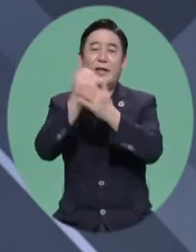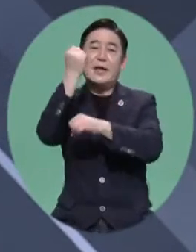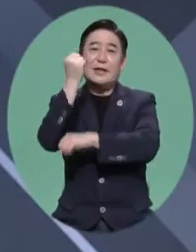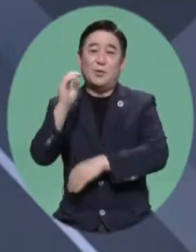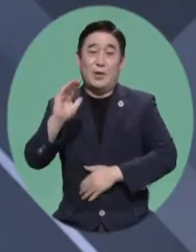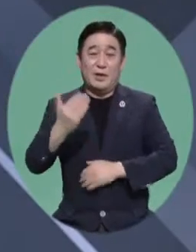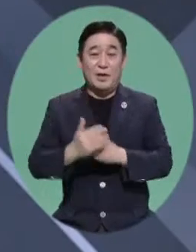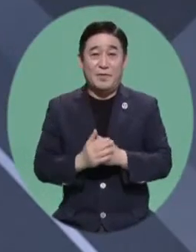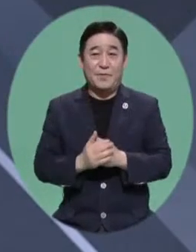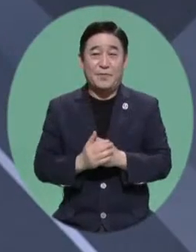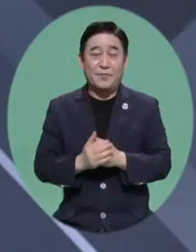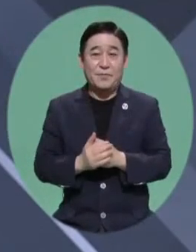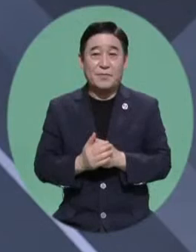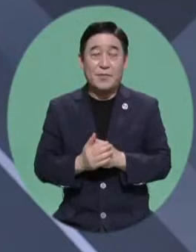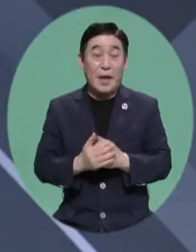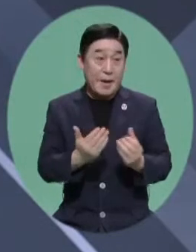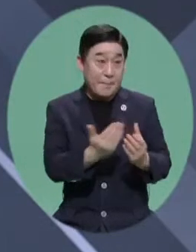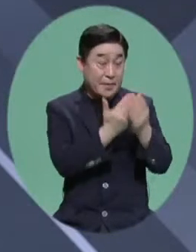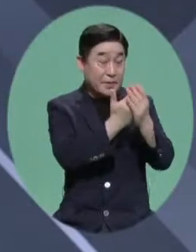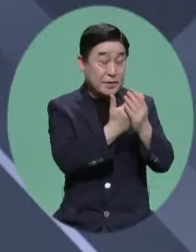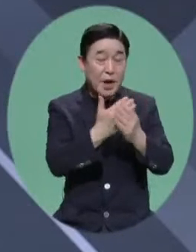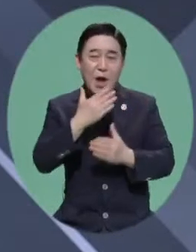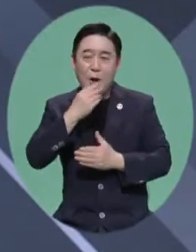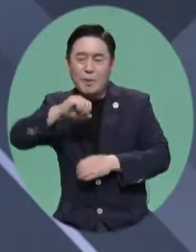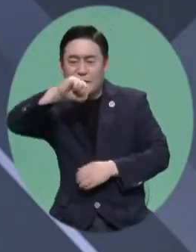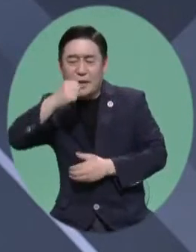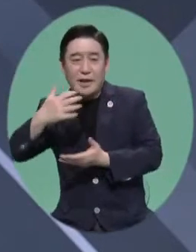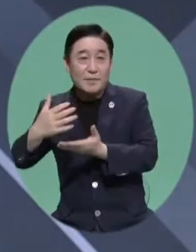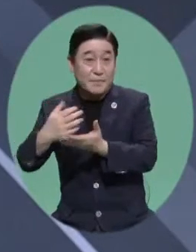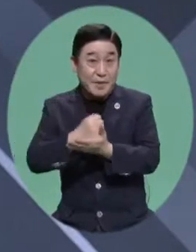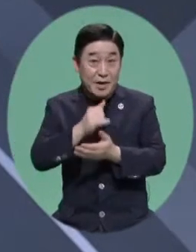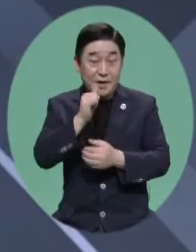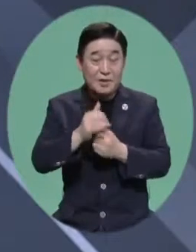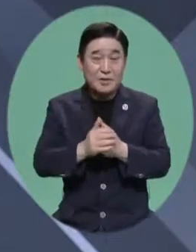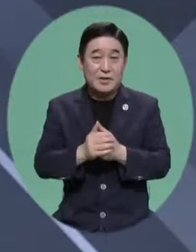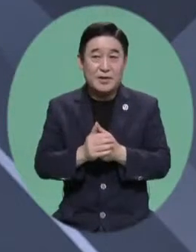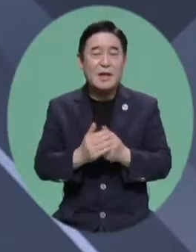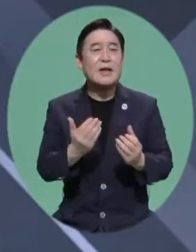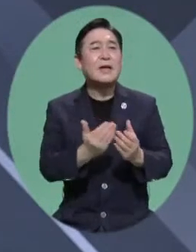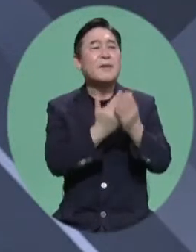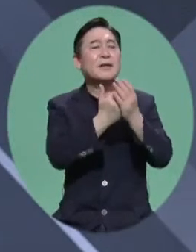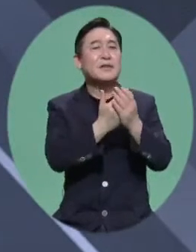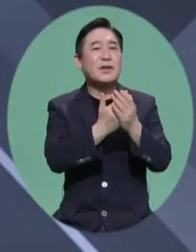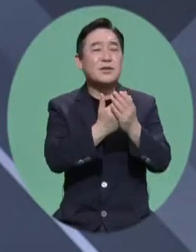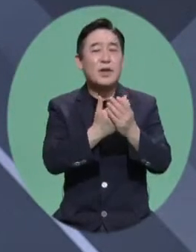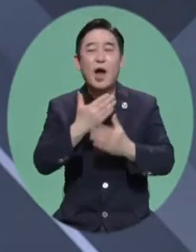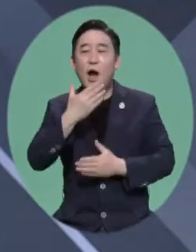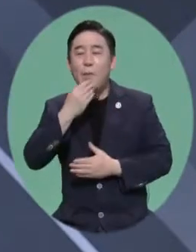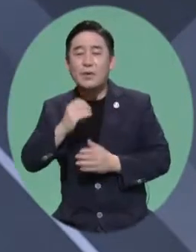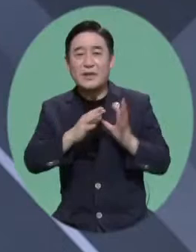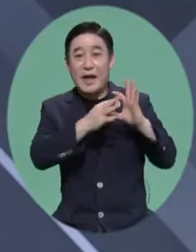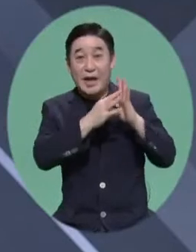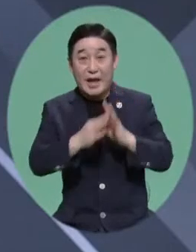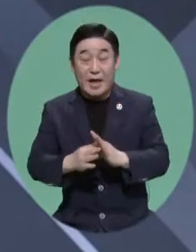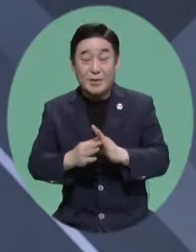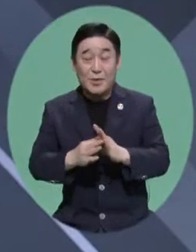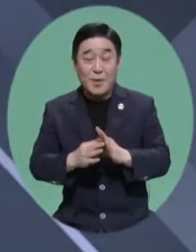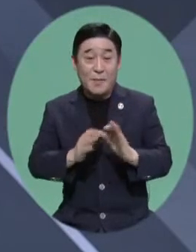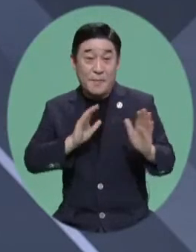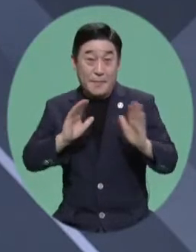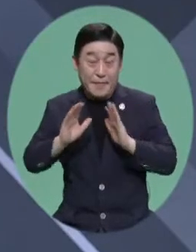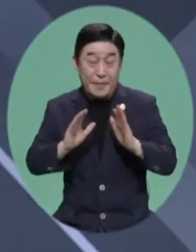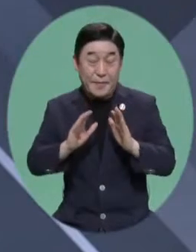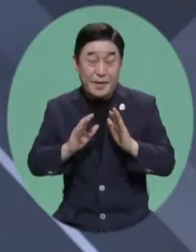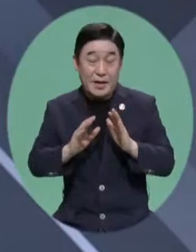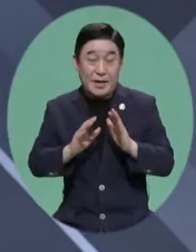되고 또 성장은 북주 의 재원이 됩니다 성장과 복지 후의 지속 가능한 손 순환이